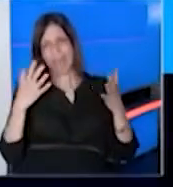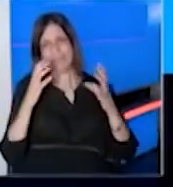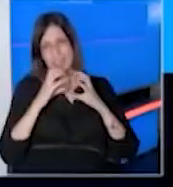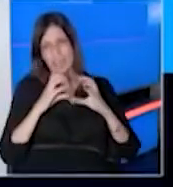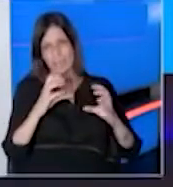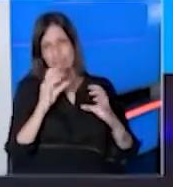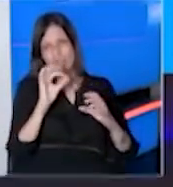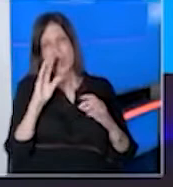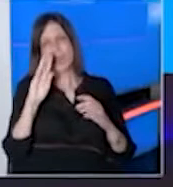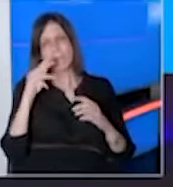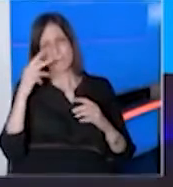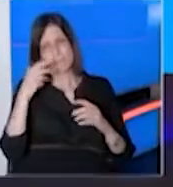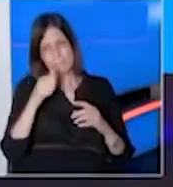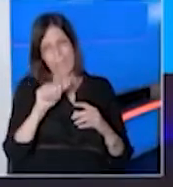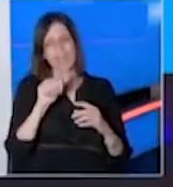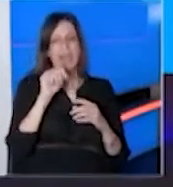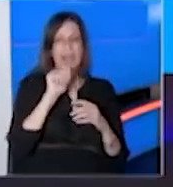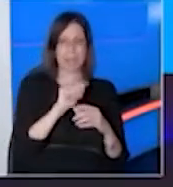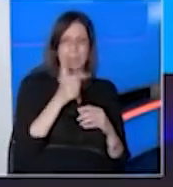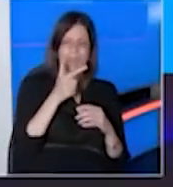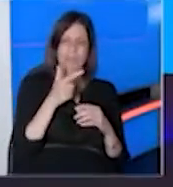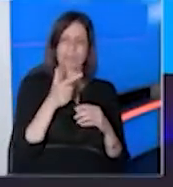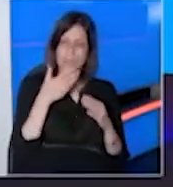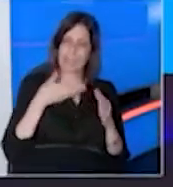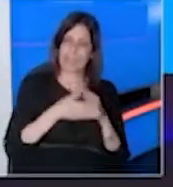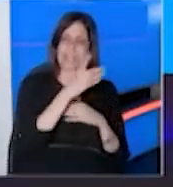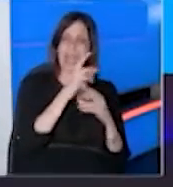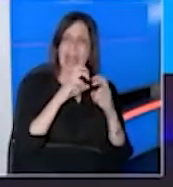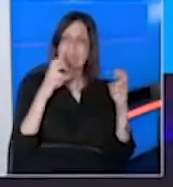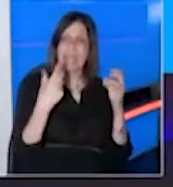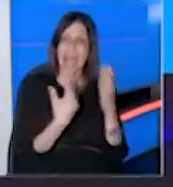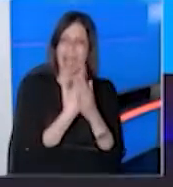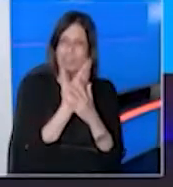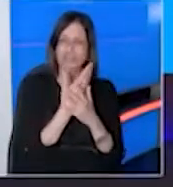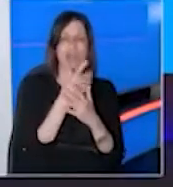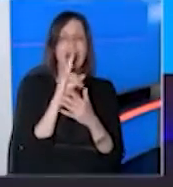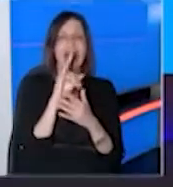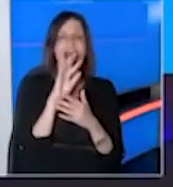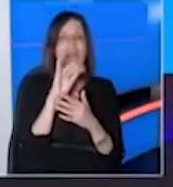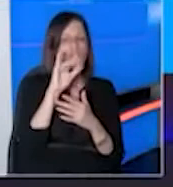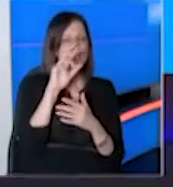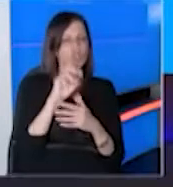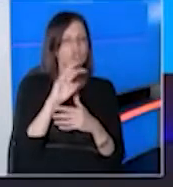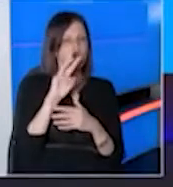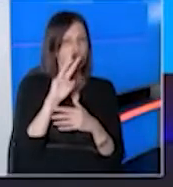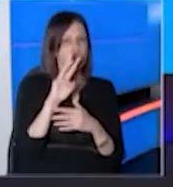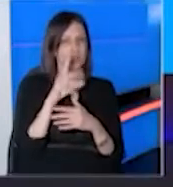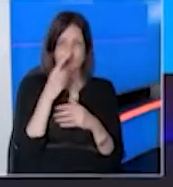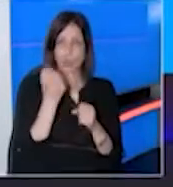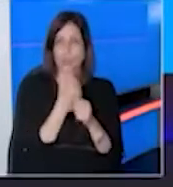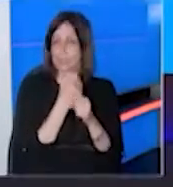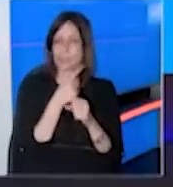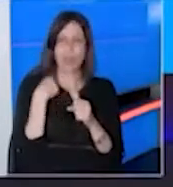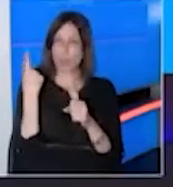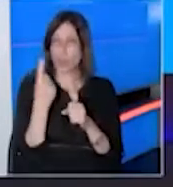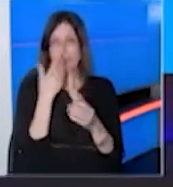אל גרבייה, וכך ראוי לעשות, והכניסה לעיר החדשה חריש, אז בלי להניד אף. זה עושים לכולם. נכון.